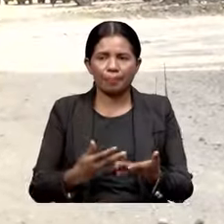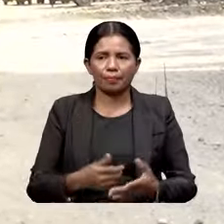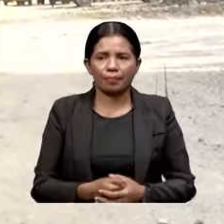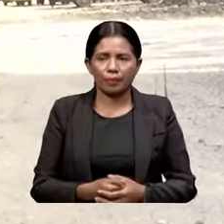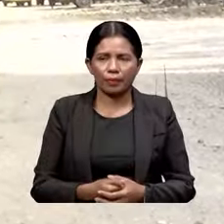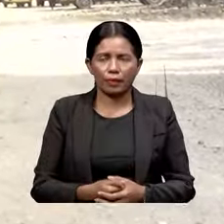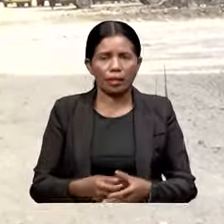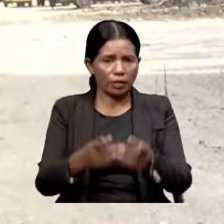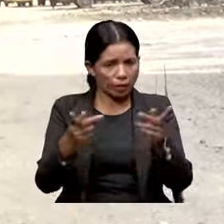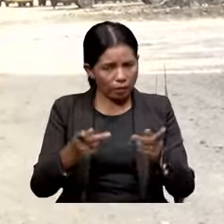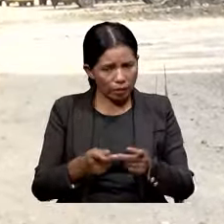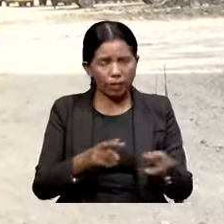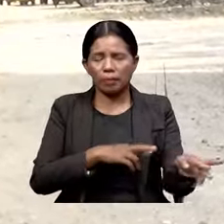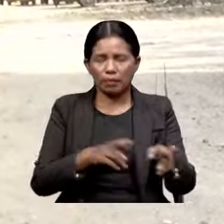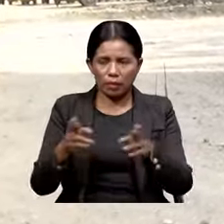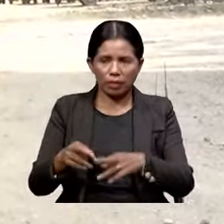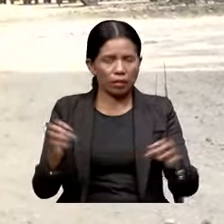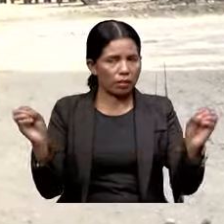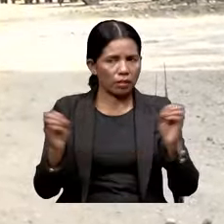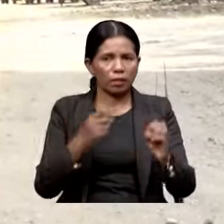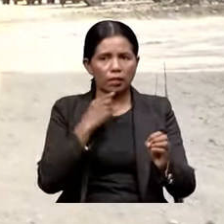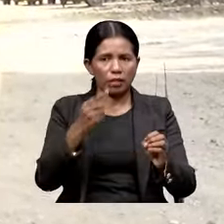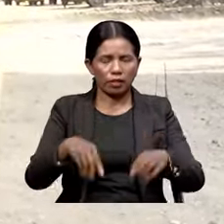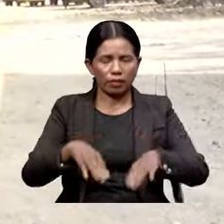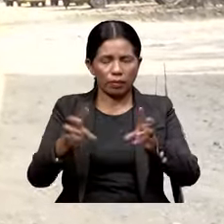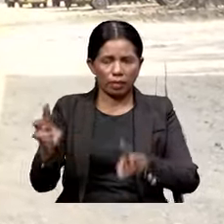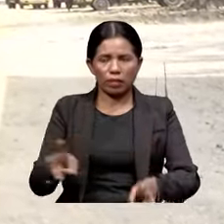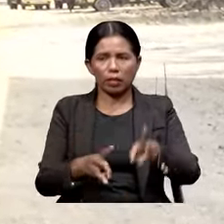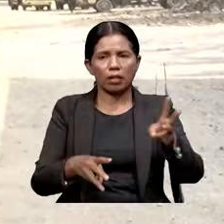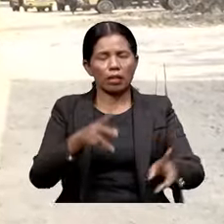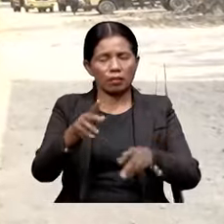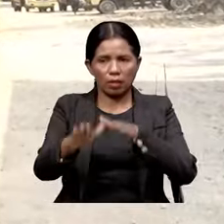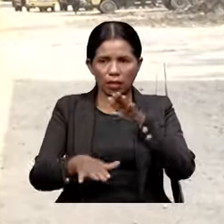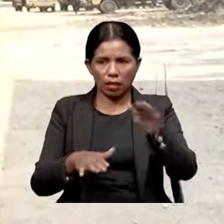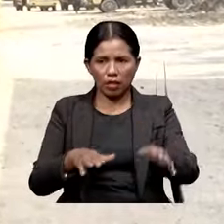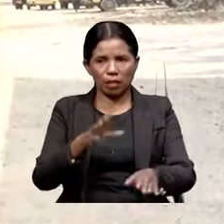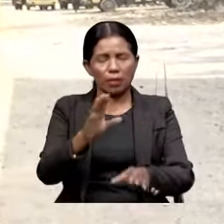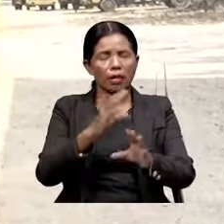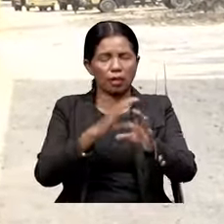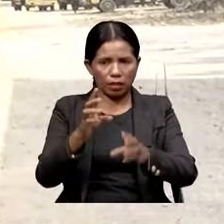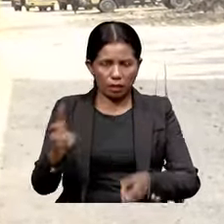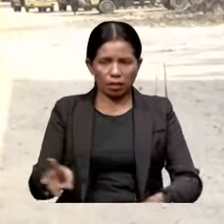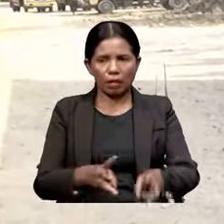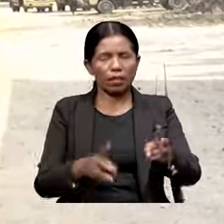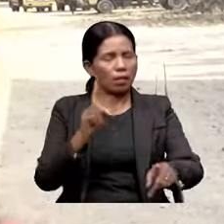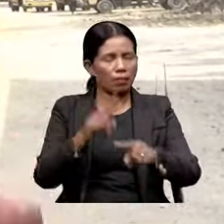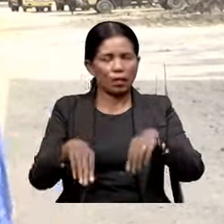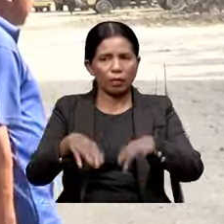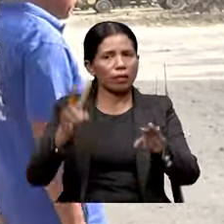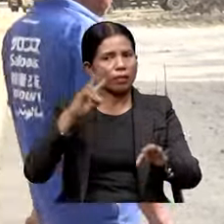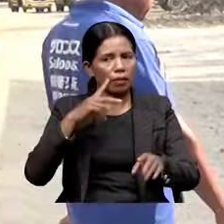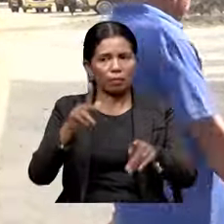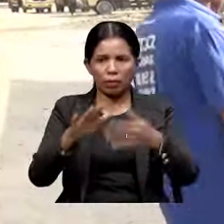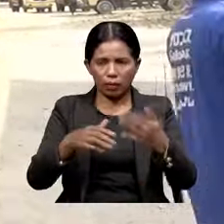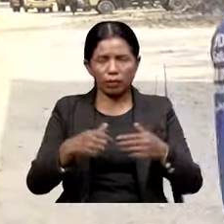yeno fatting ona pront la hita ngalasa ngato yose fanga ba tam strana ne pre mulao strana pe karta lao ne lazo tu fang mori ne e mo